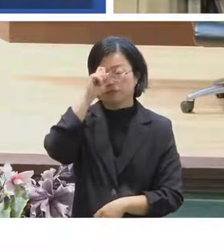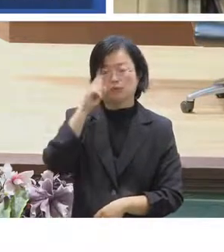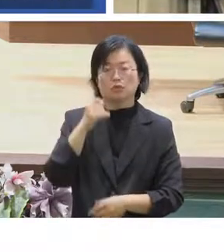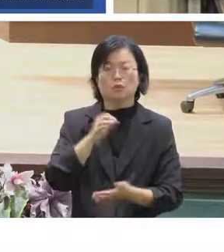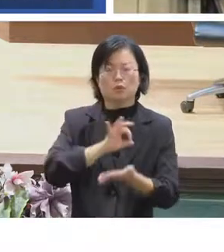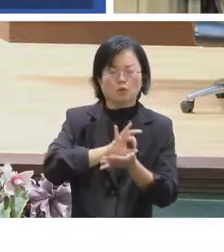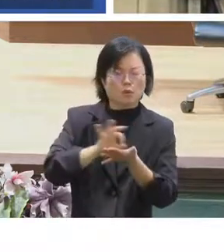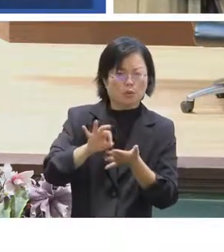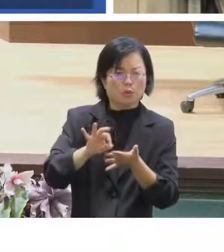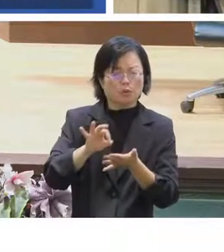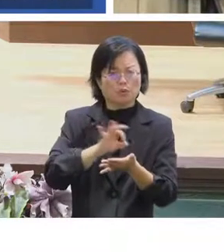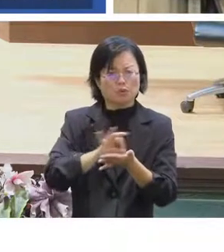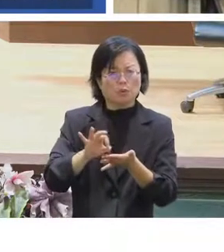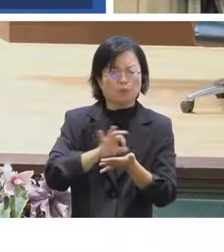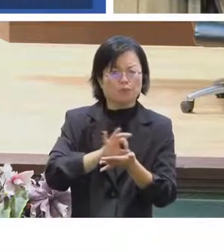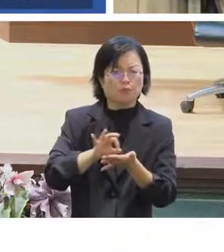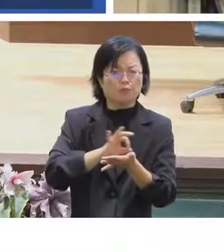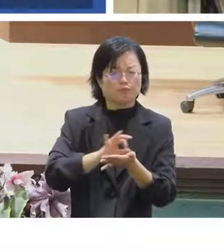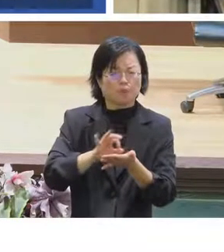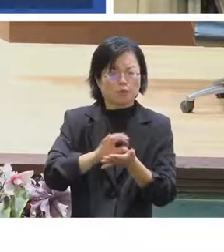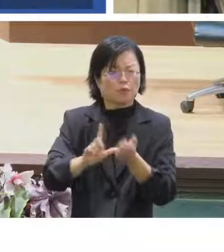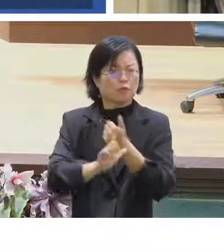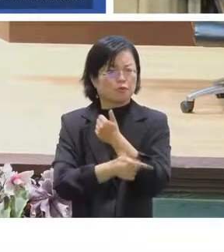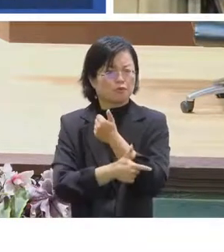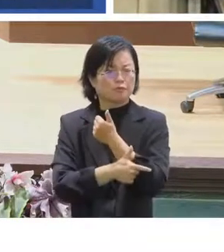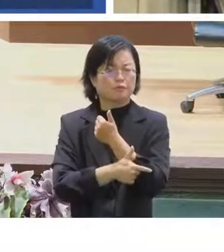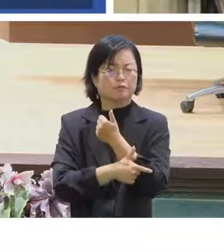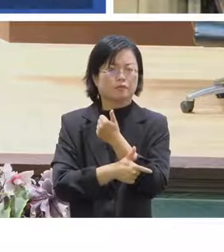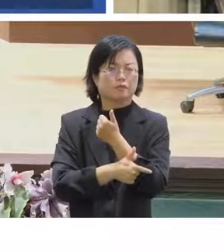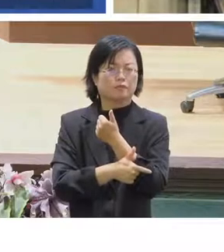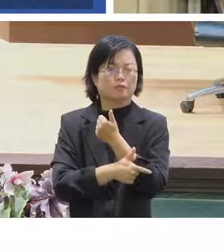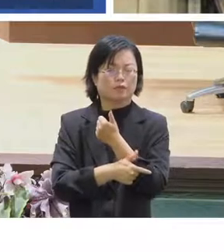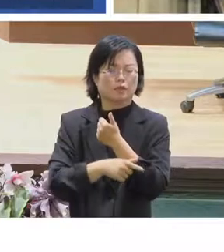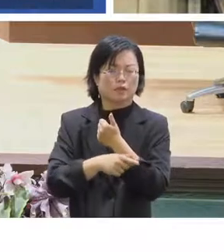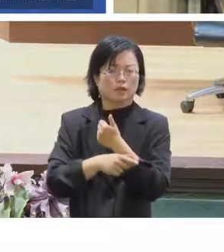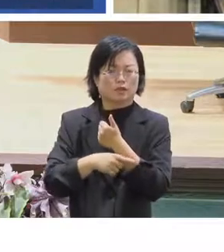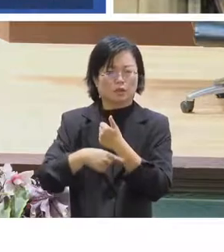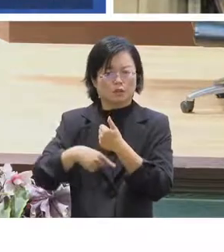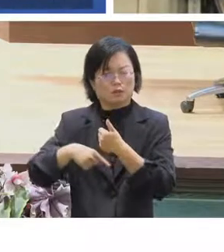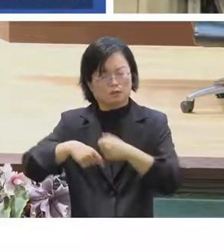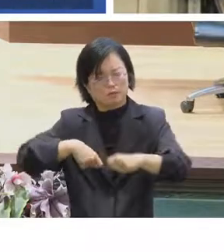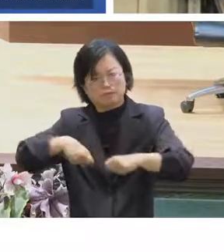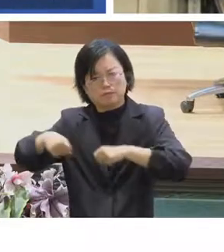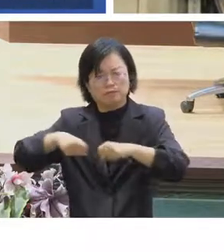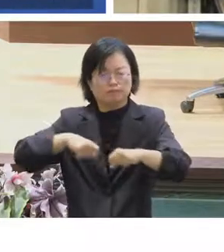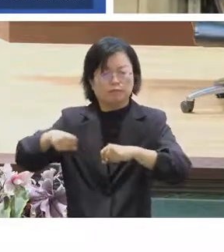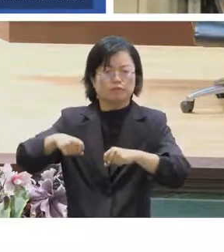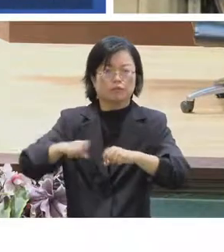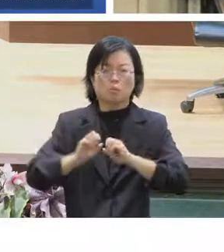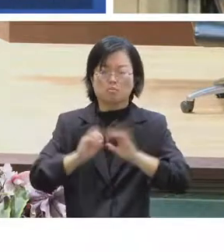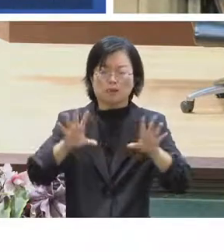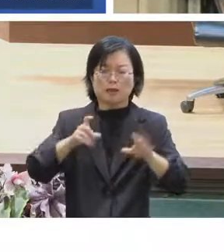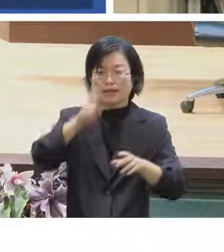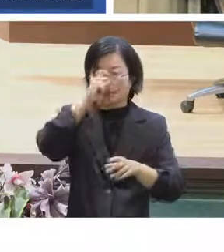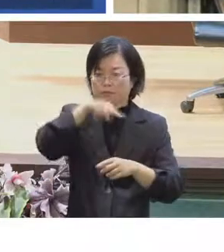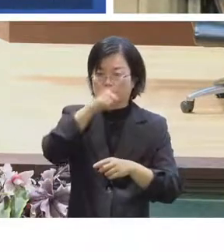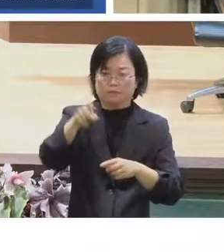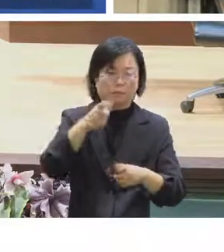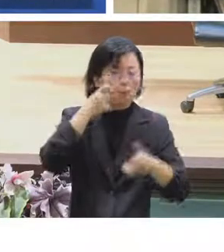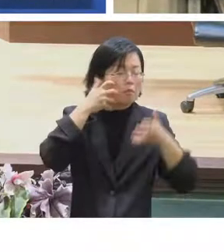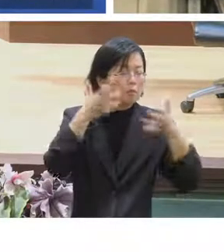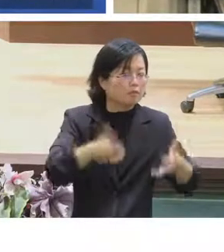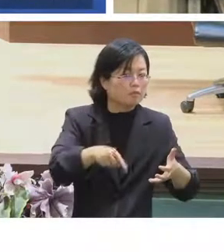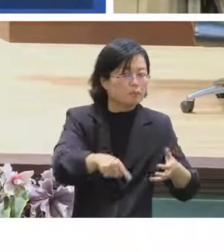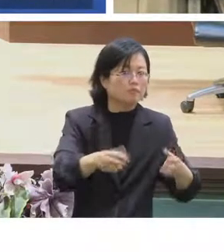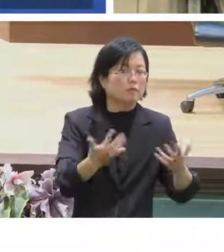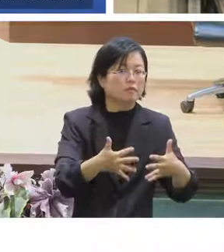式来一个是找一些解决方案，然后另外一个呢也是引起大家的重视。